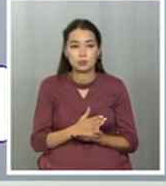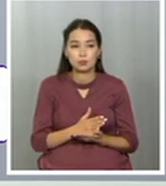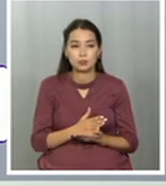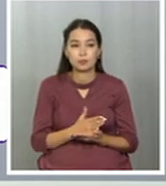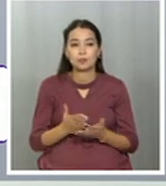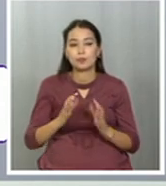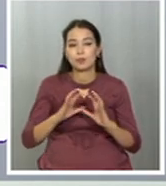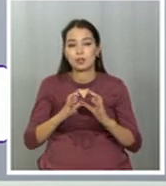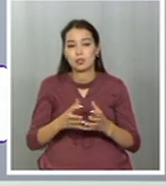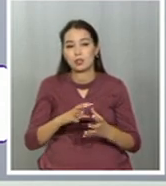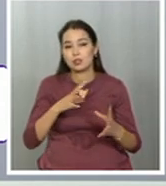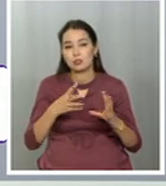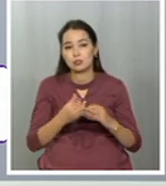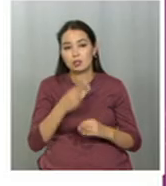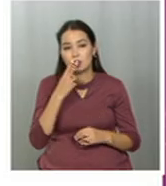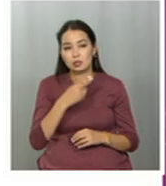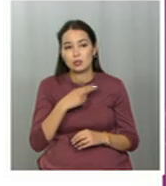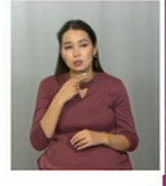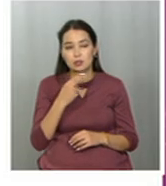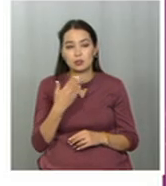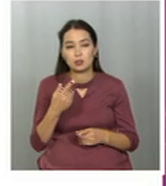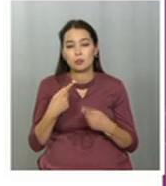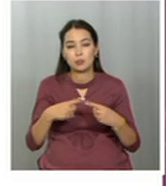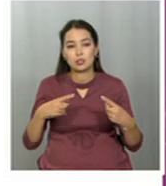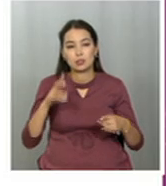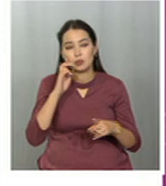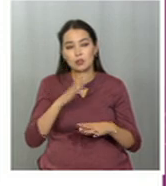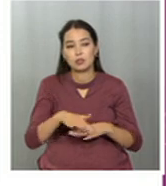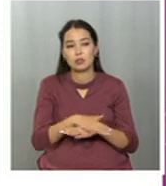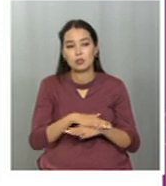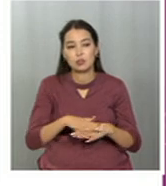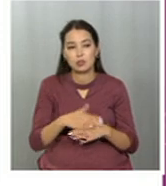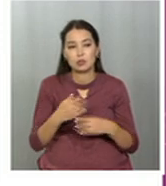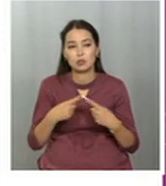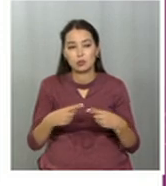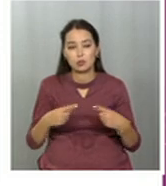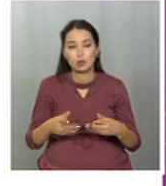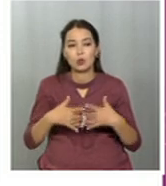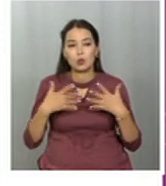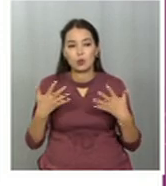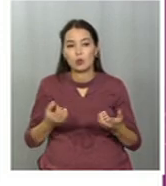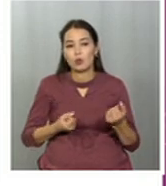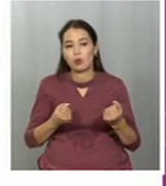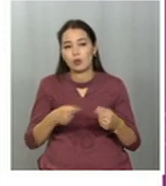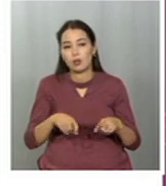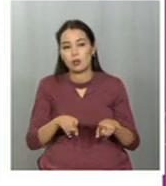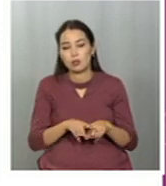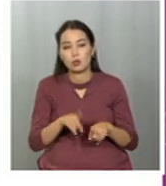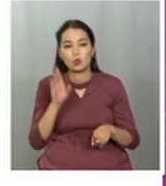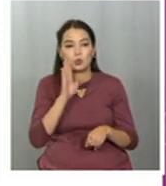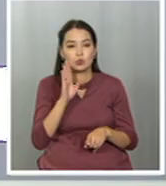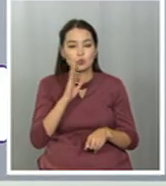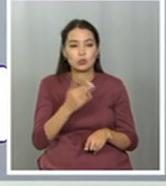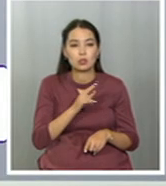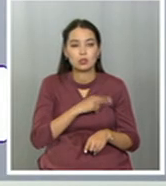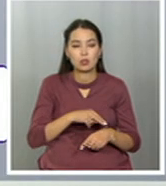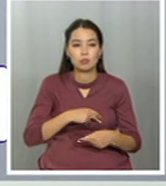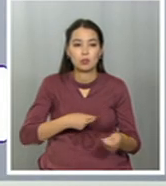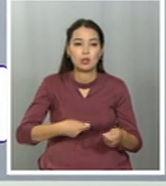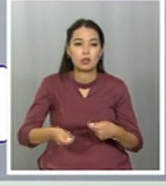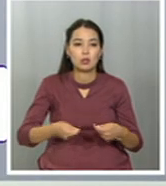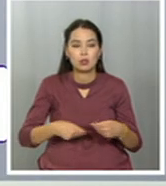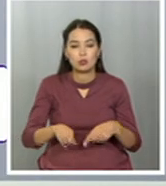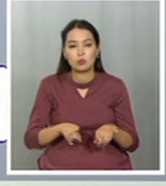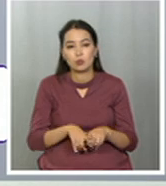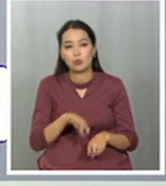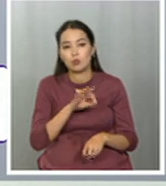әлемдік деңгейде қарастыратын болсақ, басқа мемлекеттерде немесе үлкен теңіздерде су ресурстары транспорт ретінде кеңінен